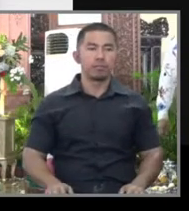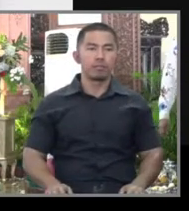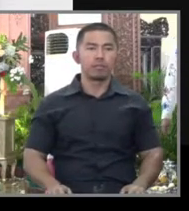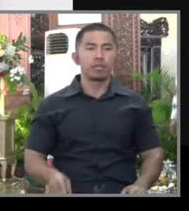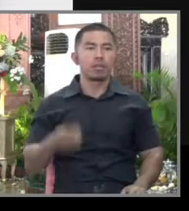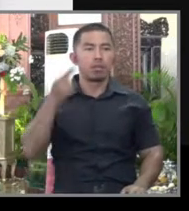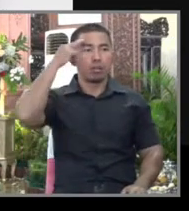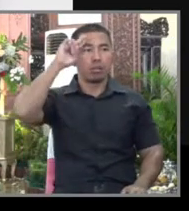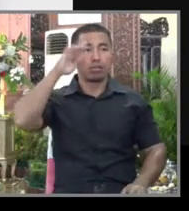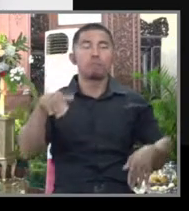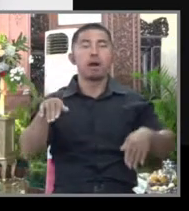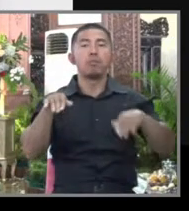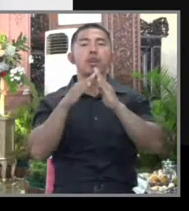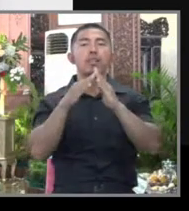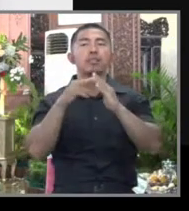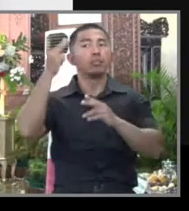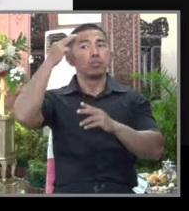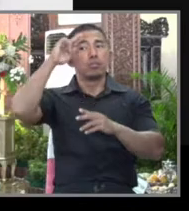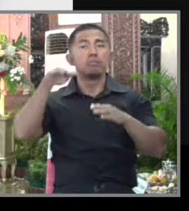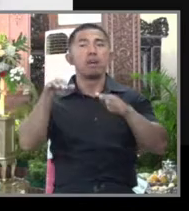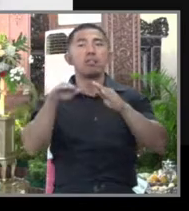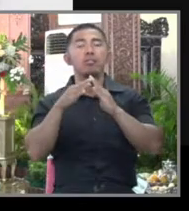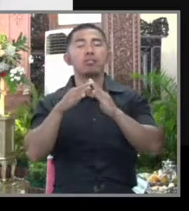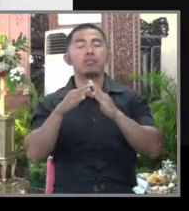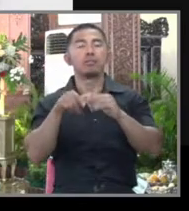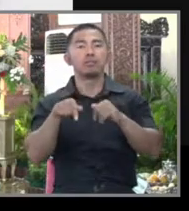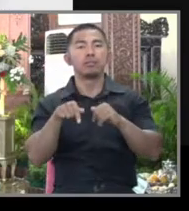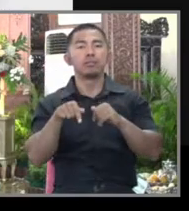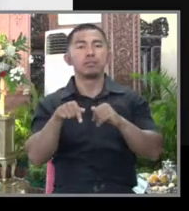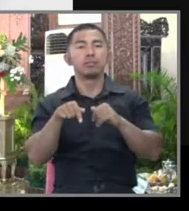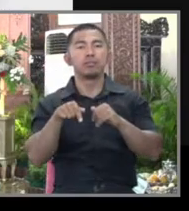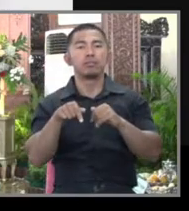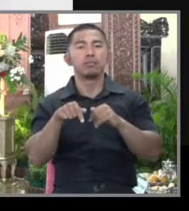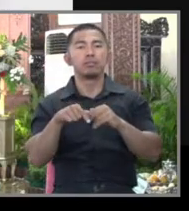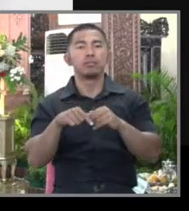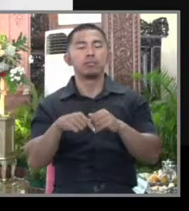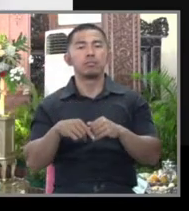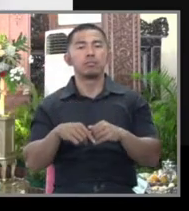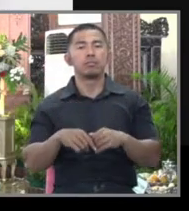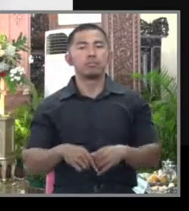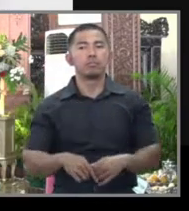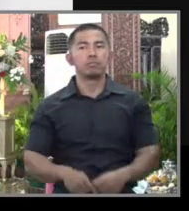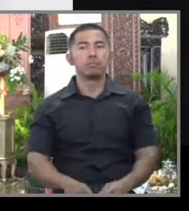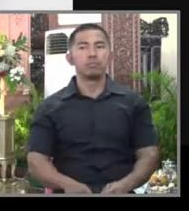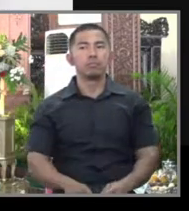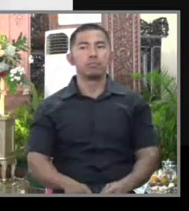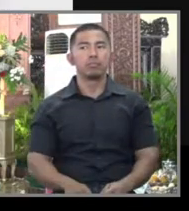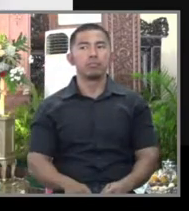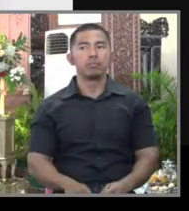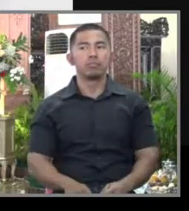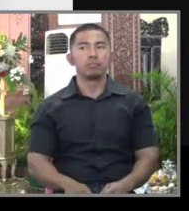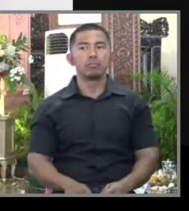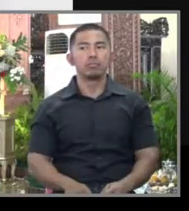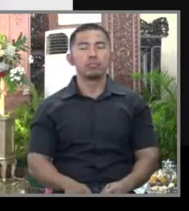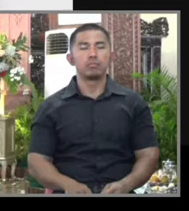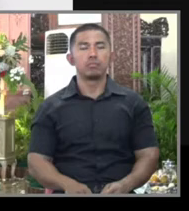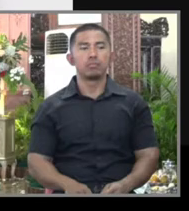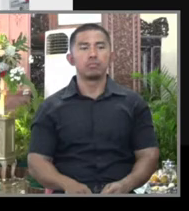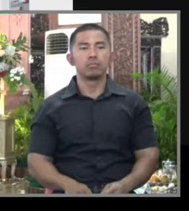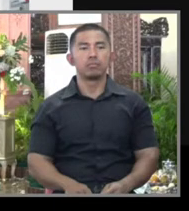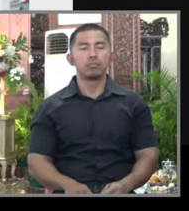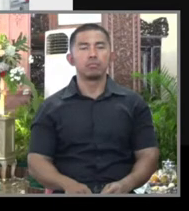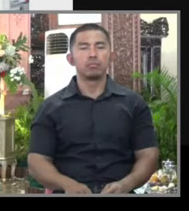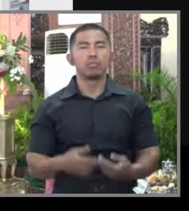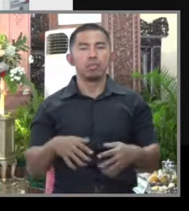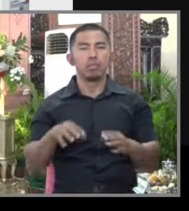Untuk pembangunan infrastruktur daerah oleh pihak ketiga ada Gerbang Kudus Kota Kretek, taman-taman